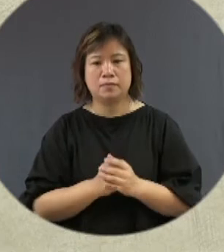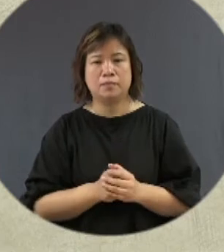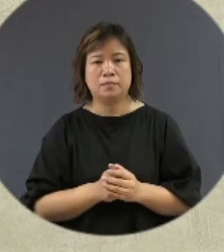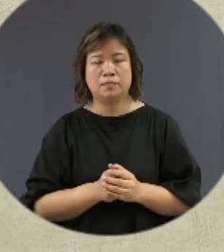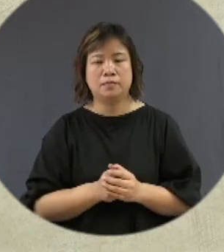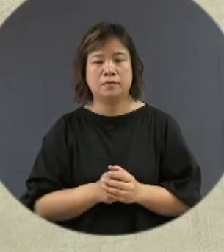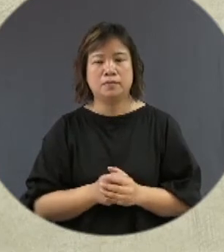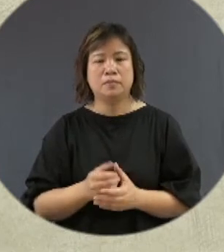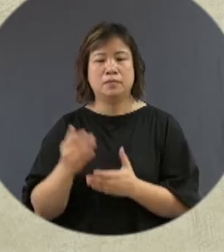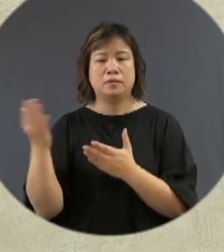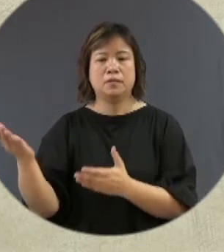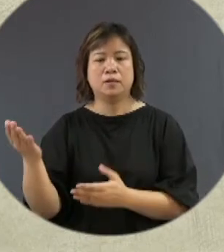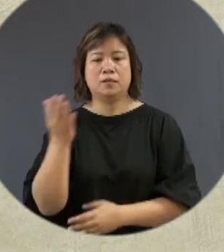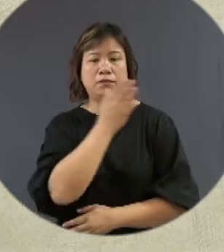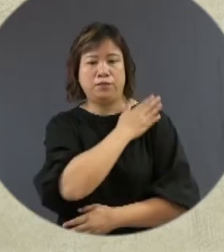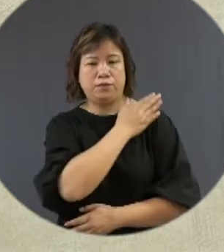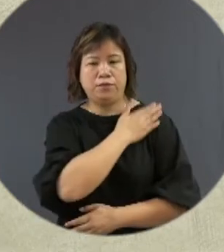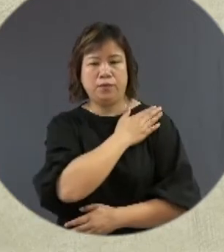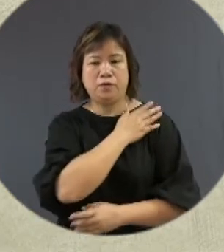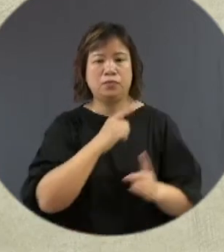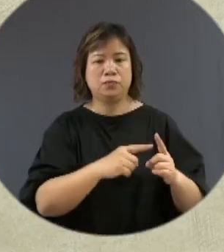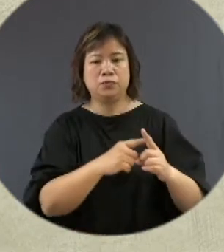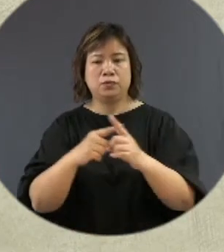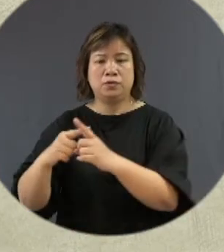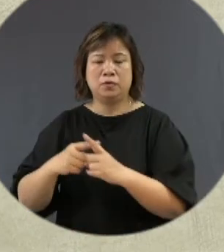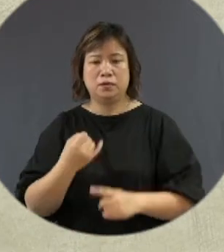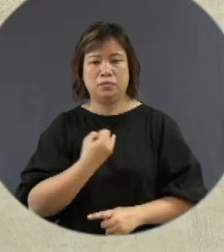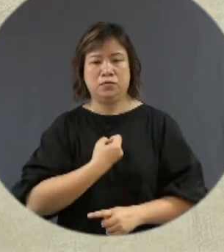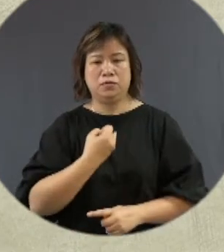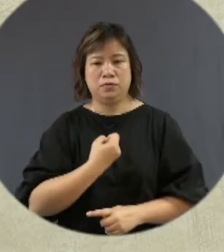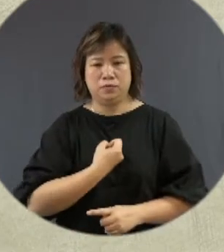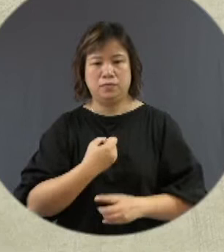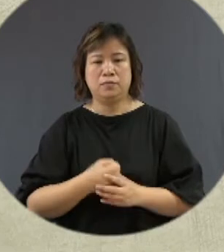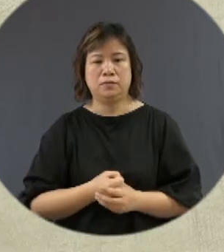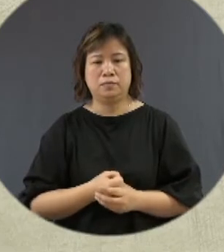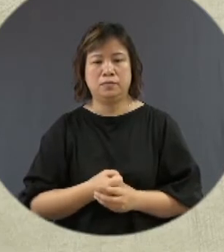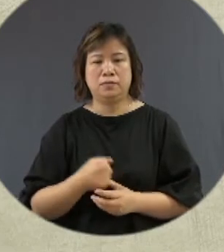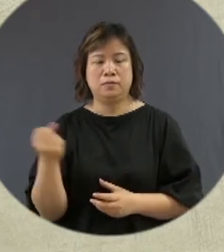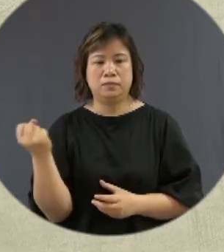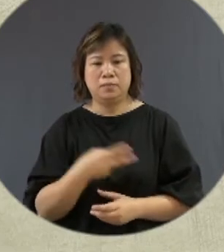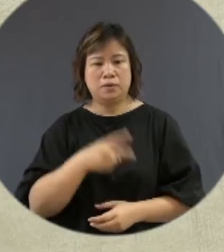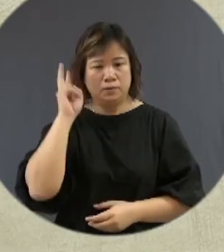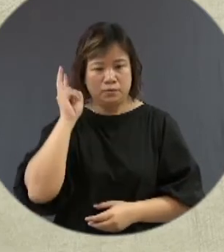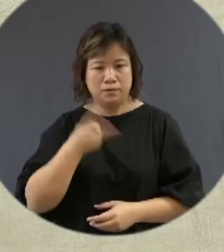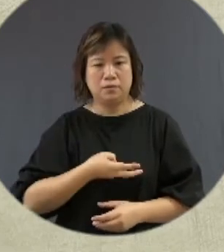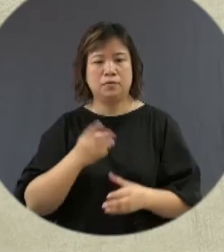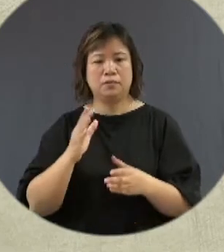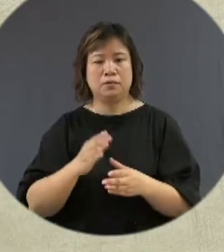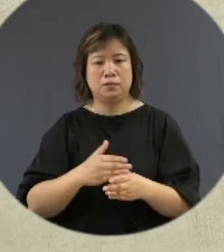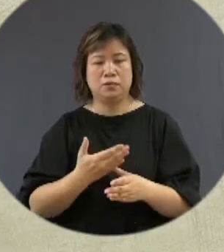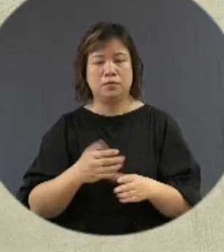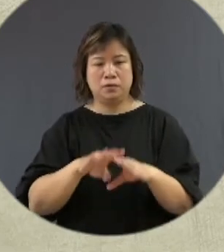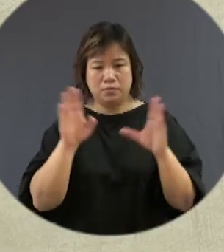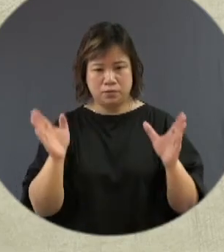其实他负担了众人的罪债，并且时